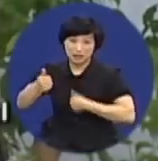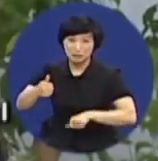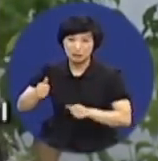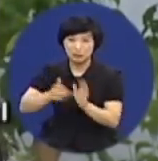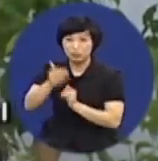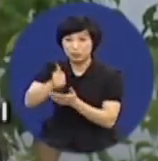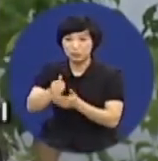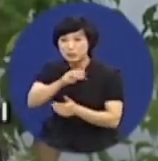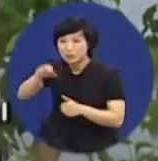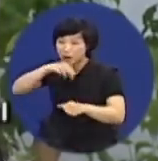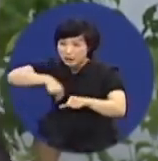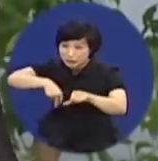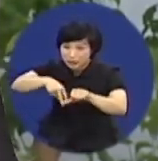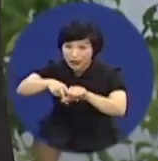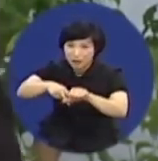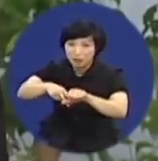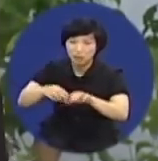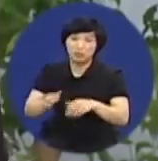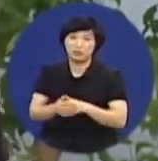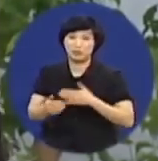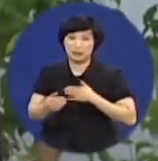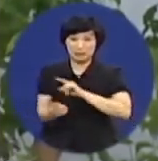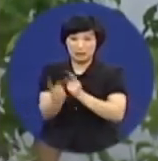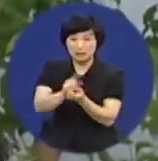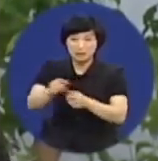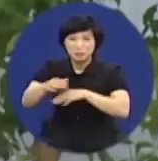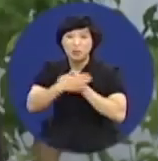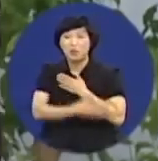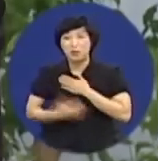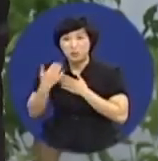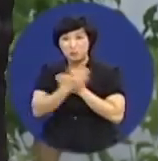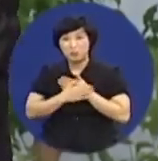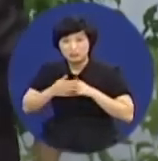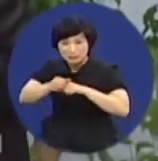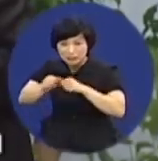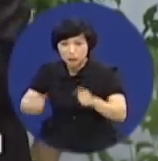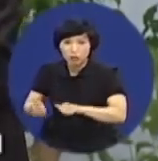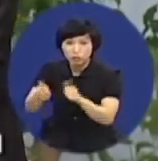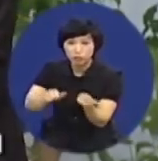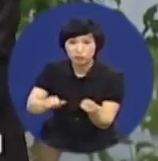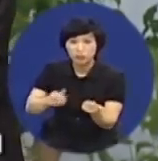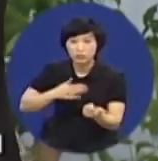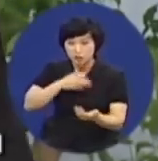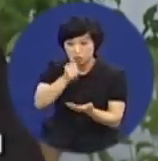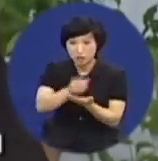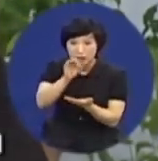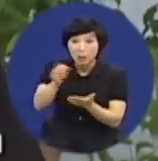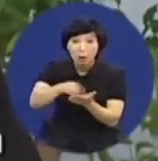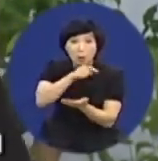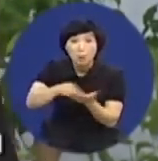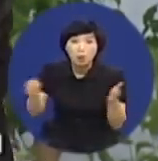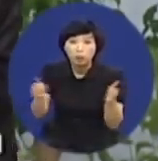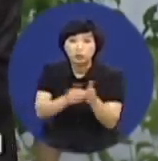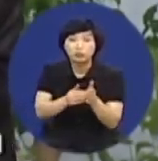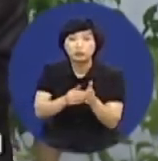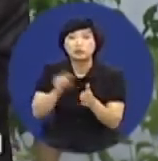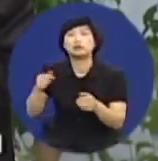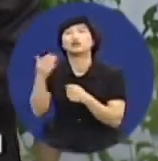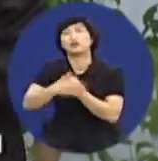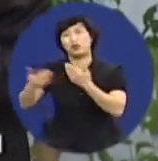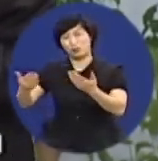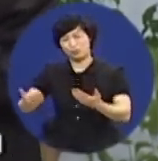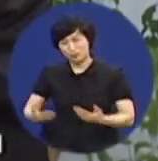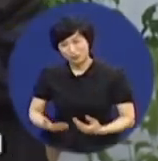神様が私に御子を送ってくださり、十字架にかけ死なせ、私の罪をあがなってくださった恵み